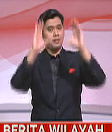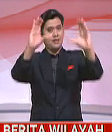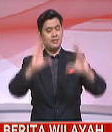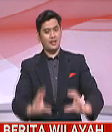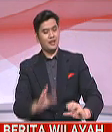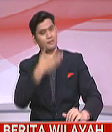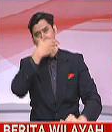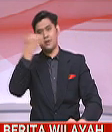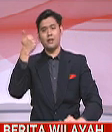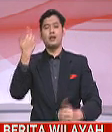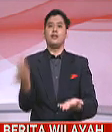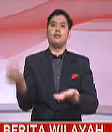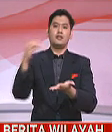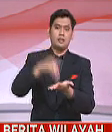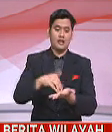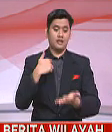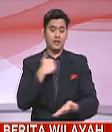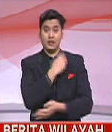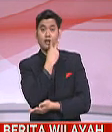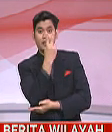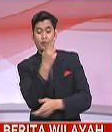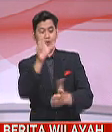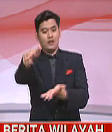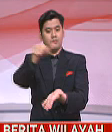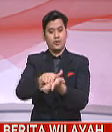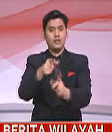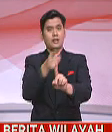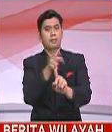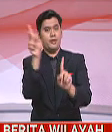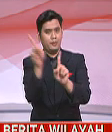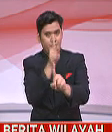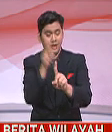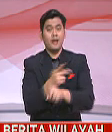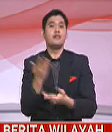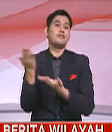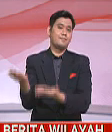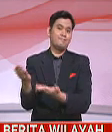Laporan lanjut kita langsung ke Pulau Pinang bersama Abdullah Mahyudin. Silakan, Abdullah.